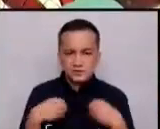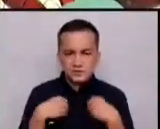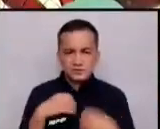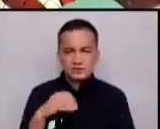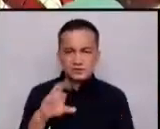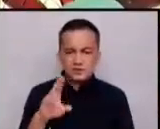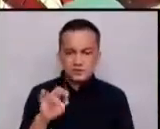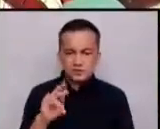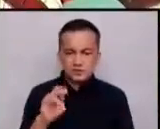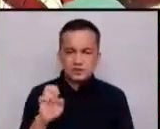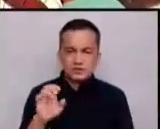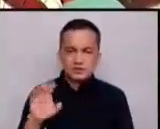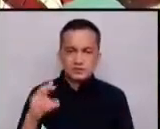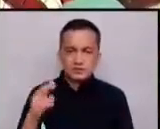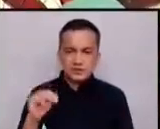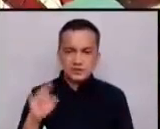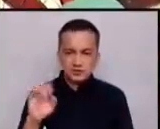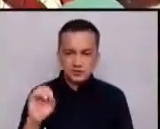Yes.